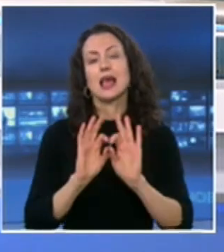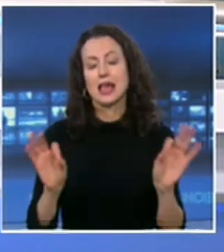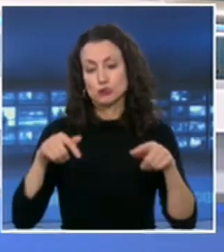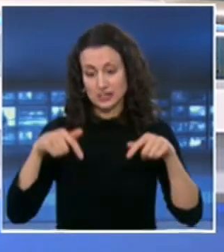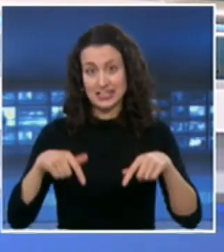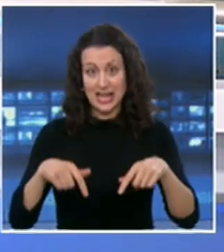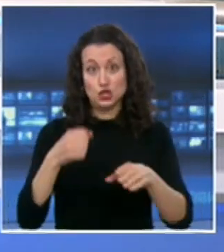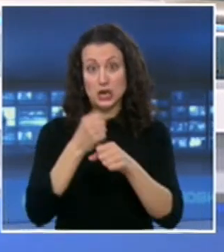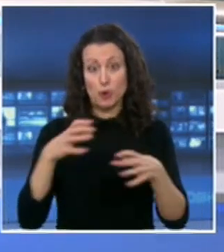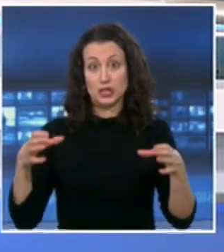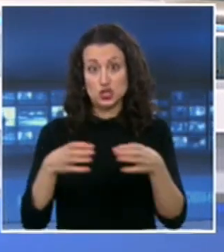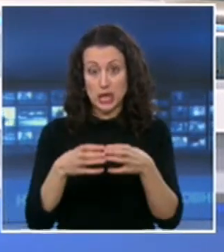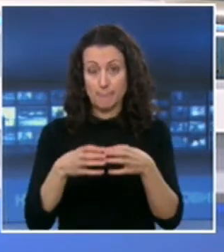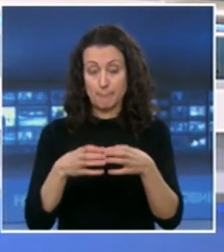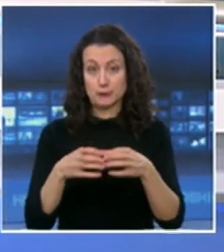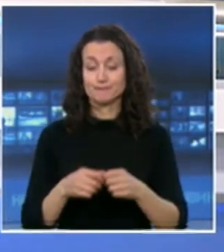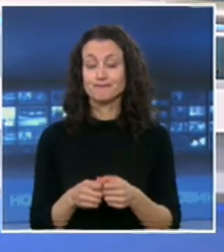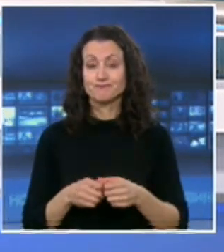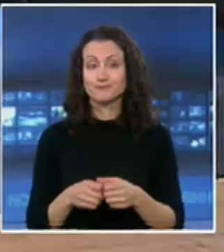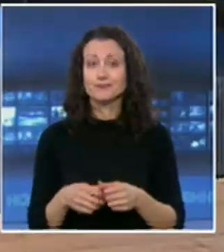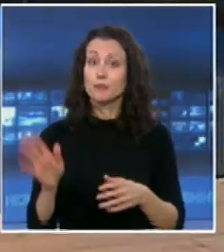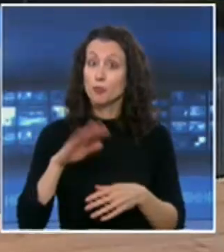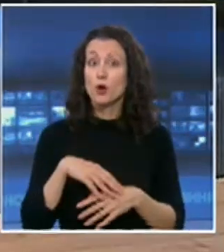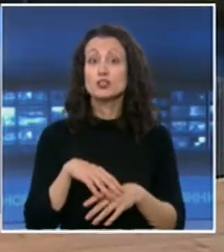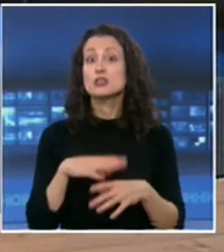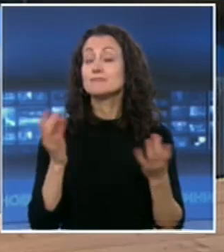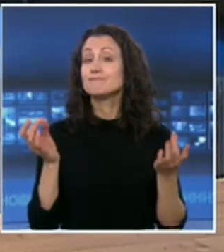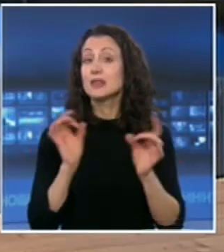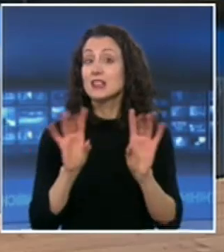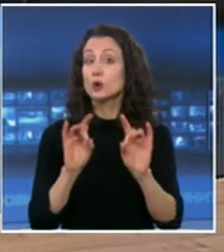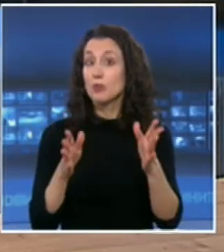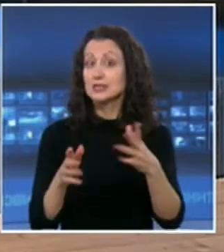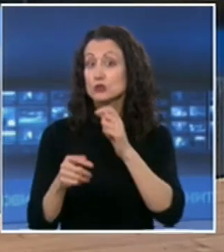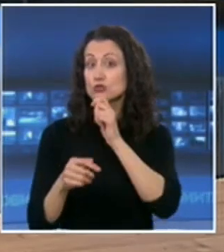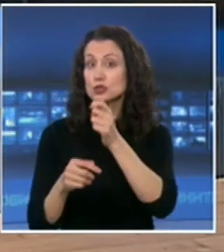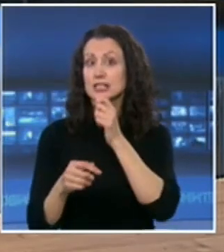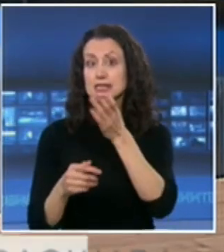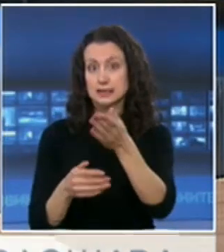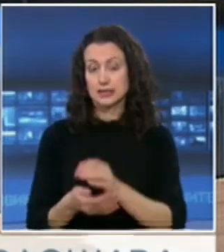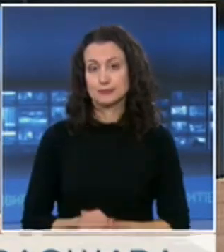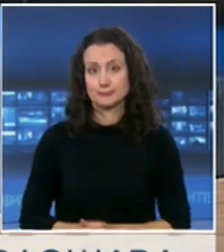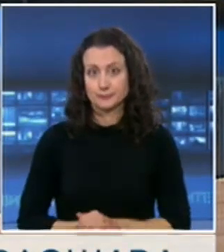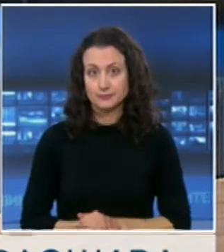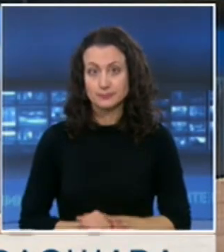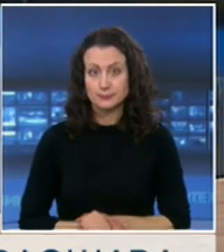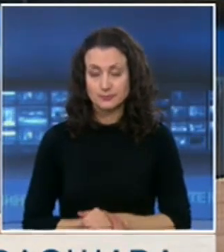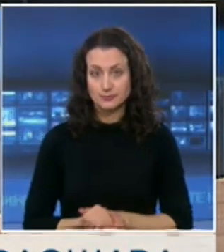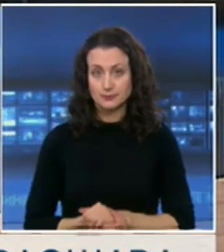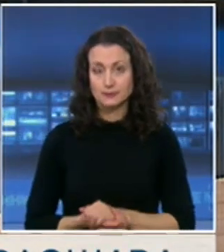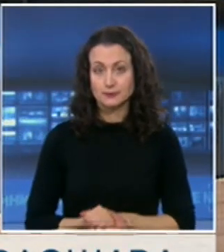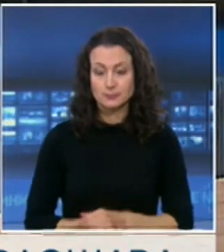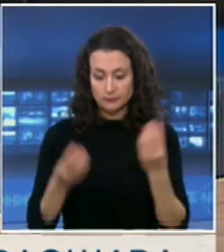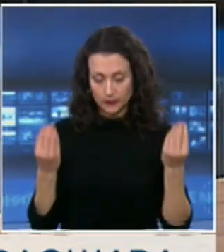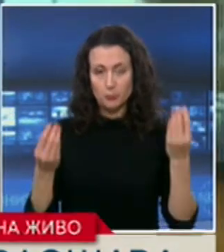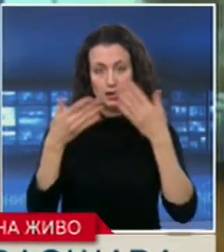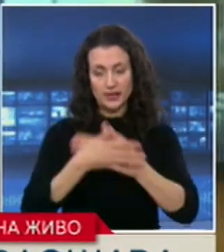Националния оперативен щаб. Още за това сега от Марина Малашева. Марина, разкажи ни.